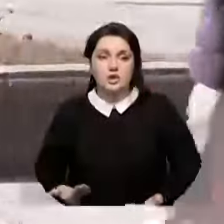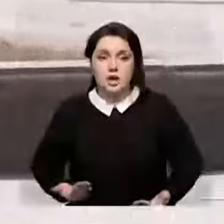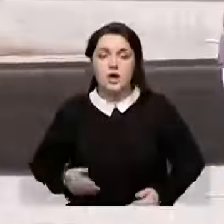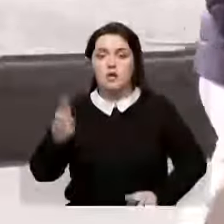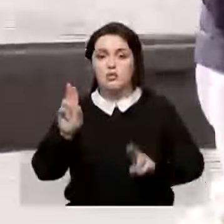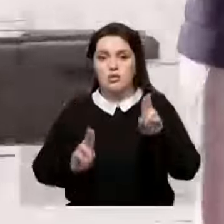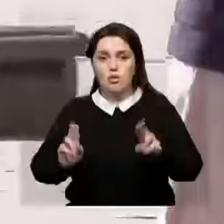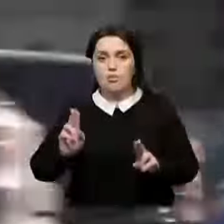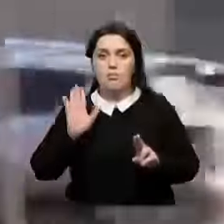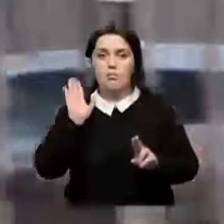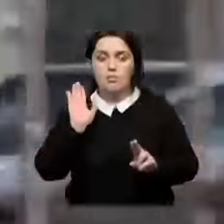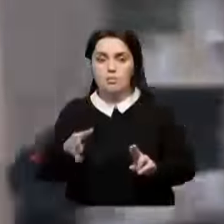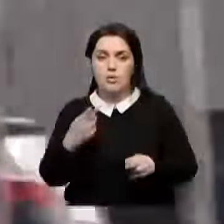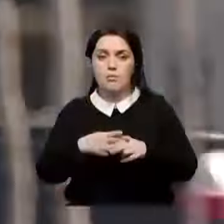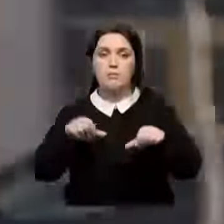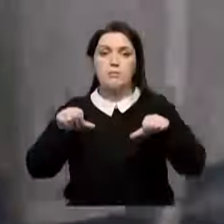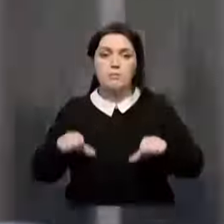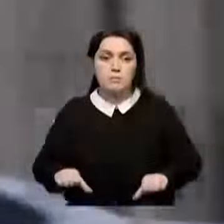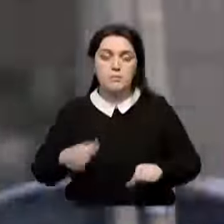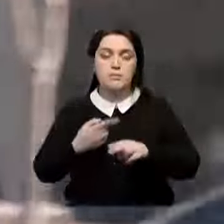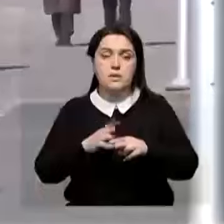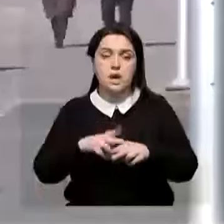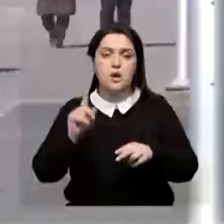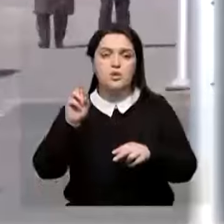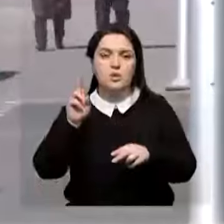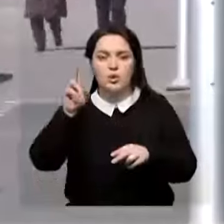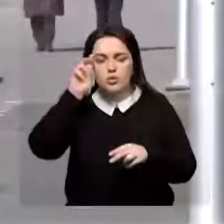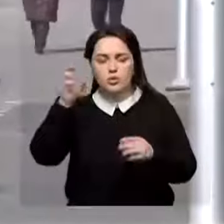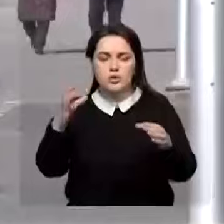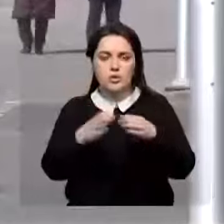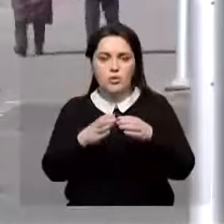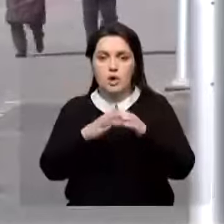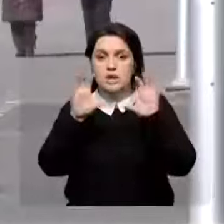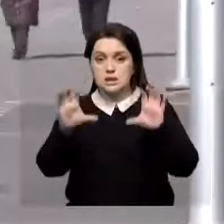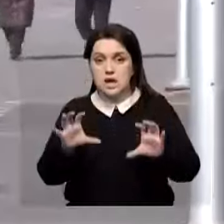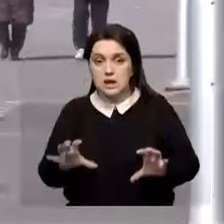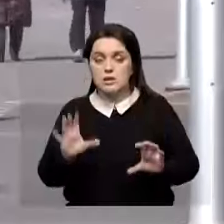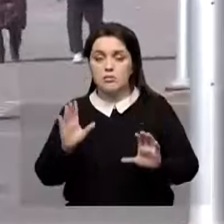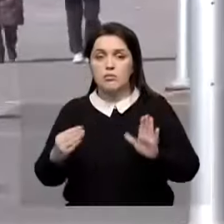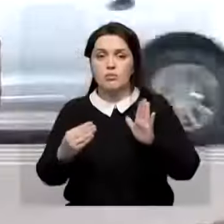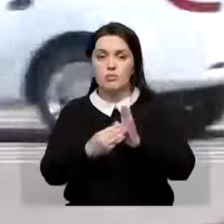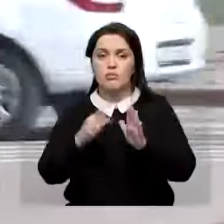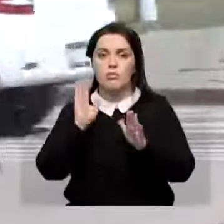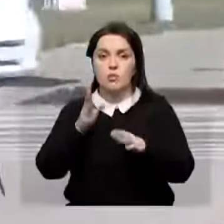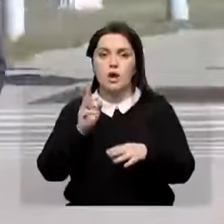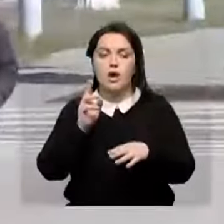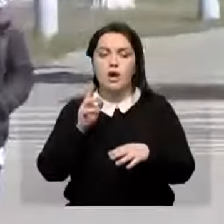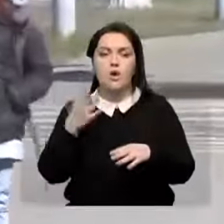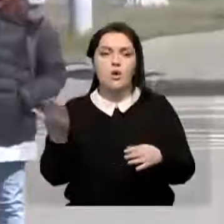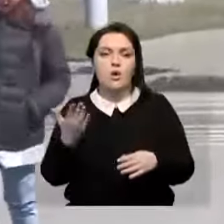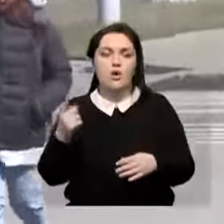Нормами определяются полномочия соответствующих уполномоченных органов. На законодательном уровне устанавливаются компетенции